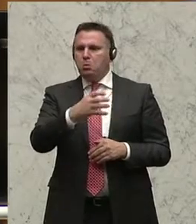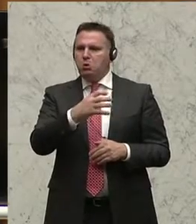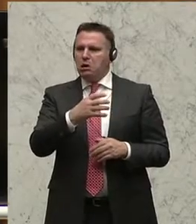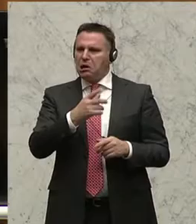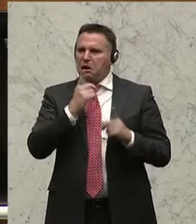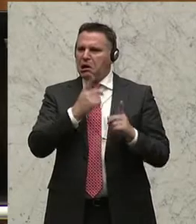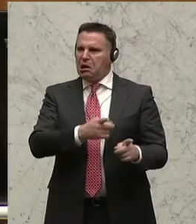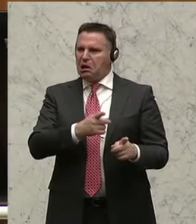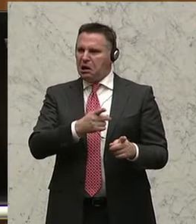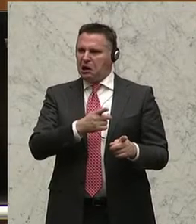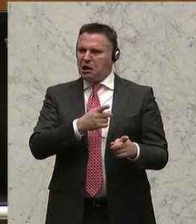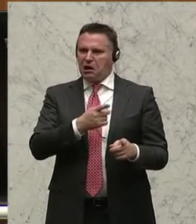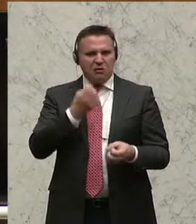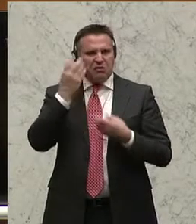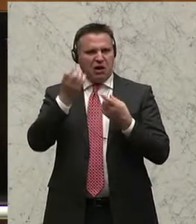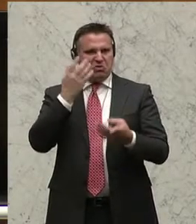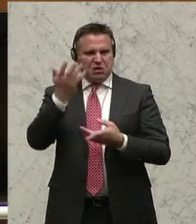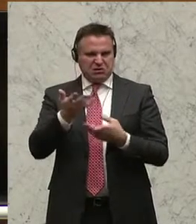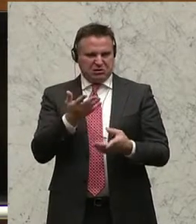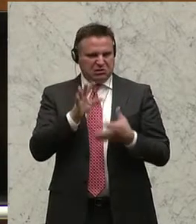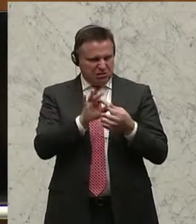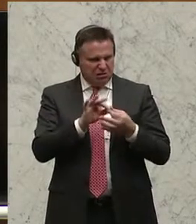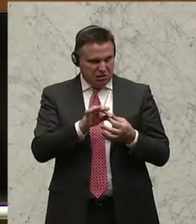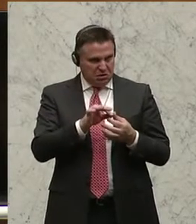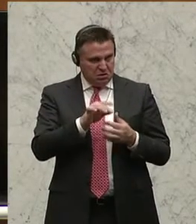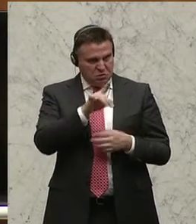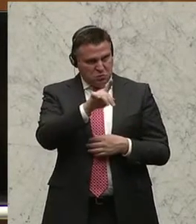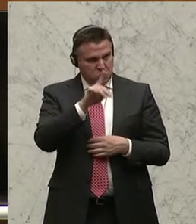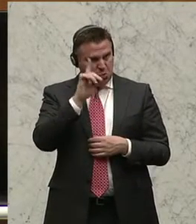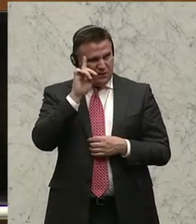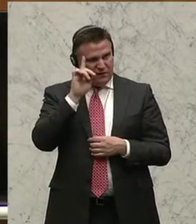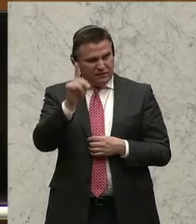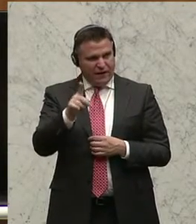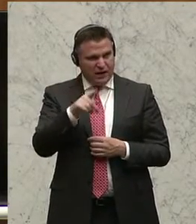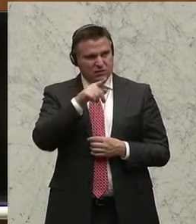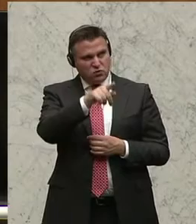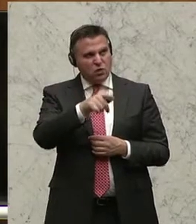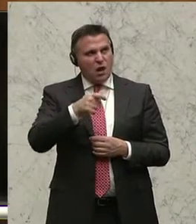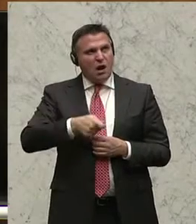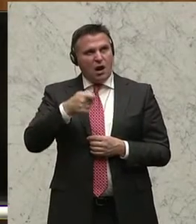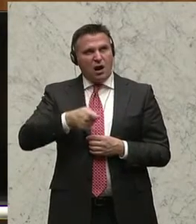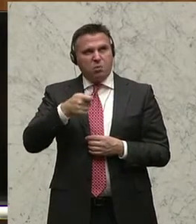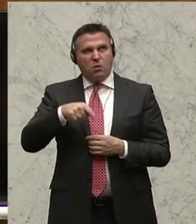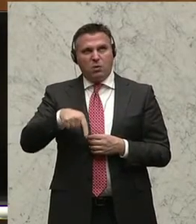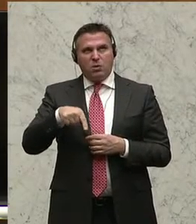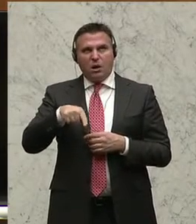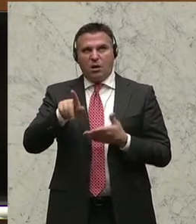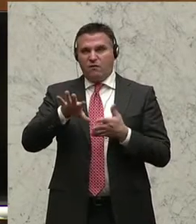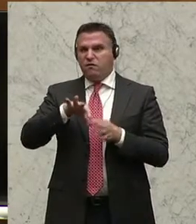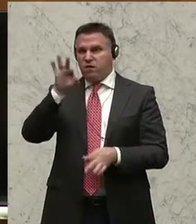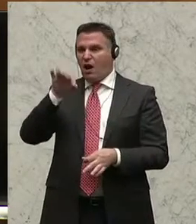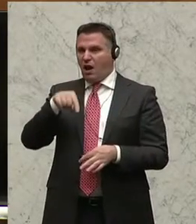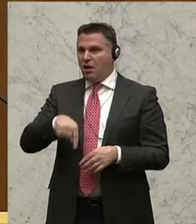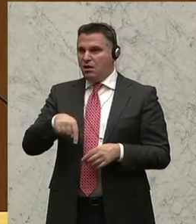Bürgerkriegsfantasien hinterherhinken würde. Ist Ihnen bewusst, was Sie als gewählter Abgeordneter zum Nationalrat hier